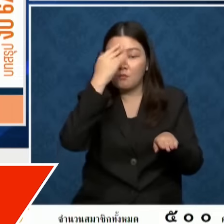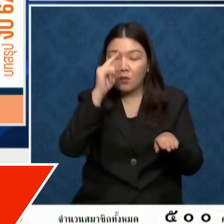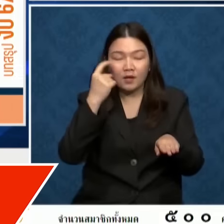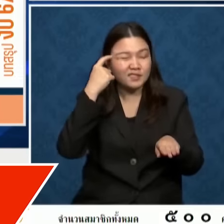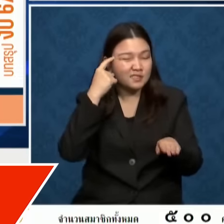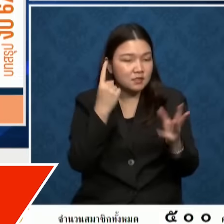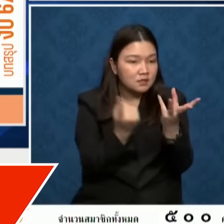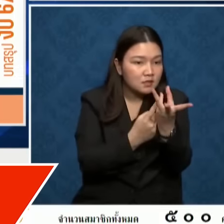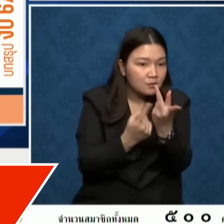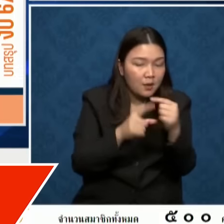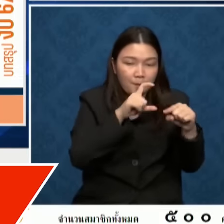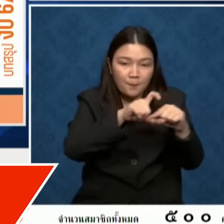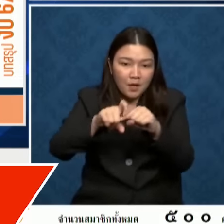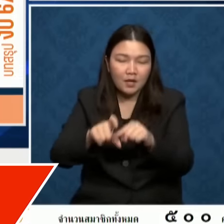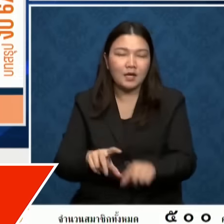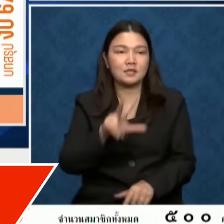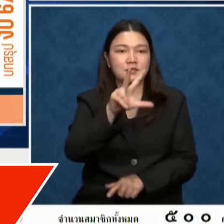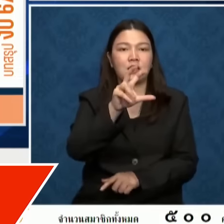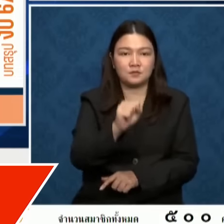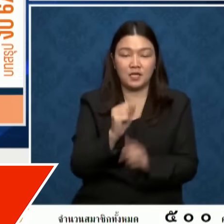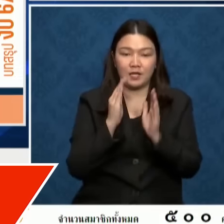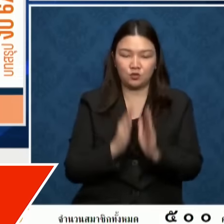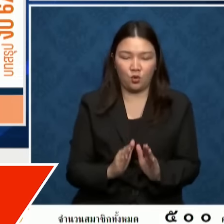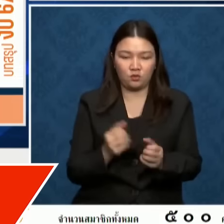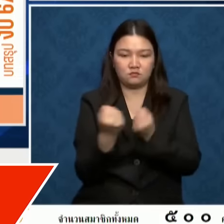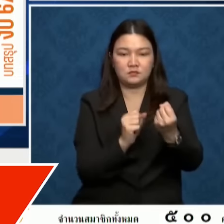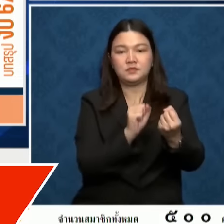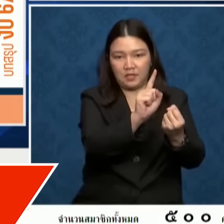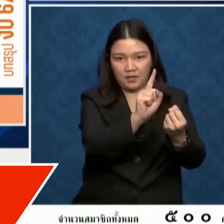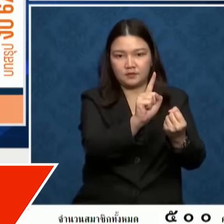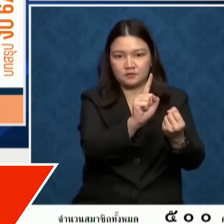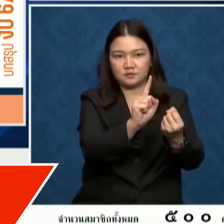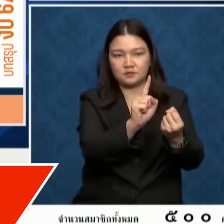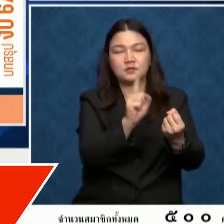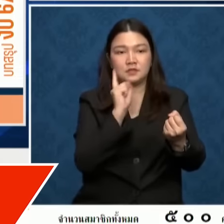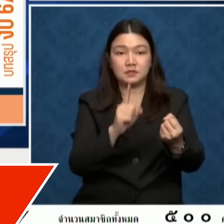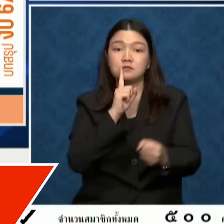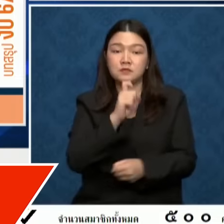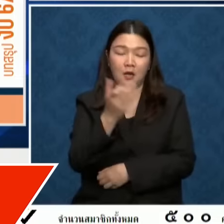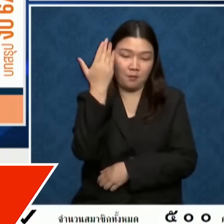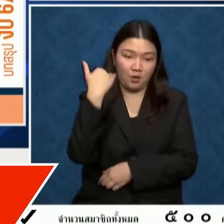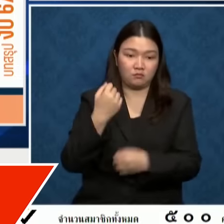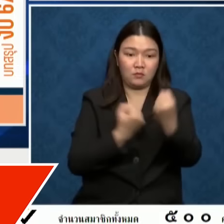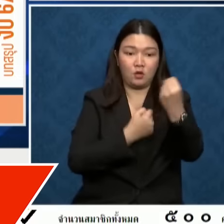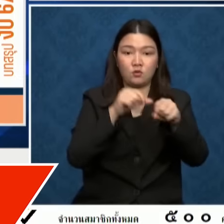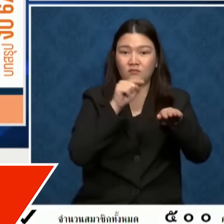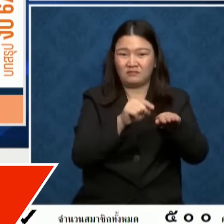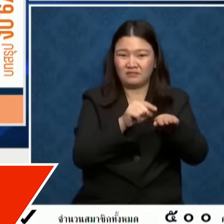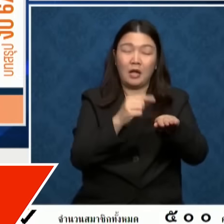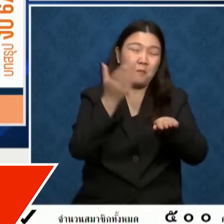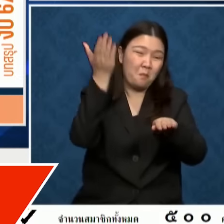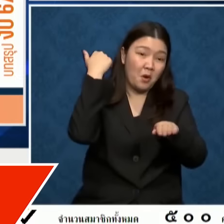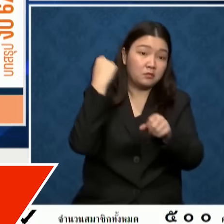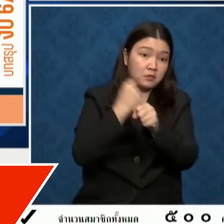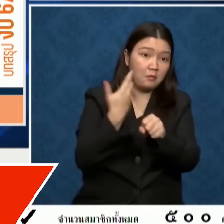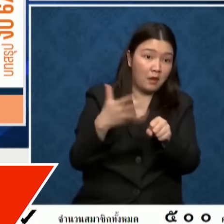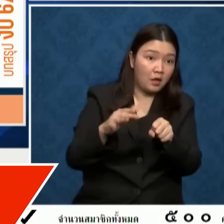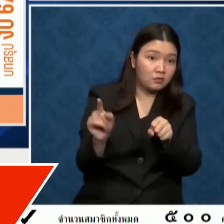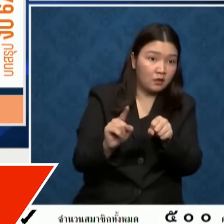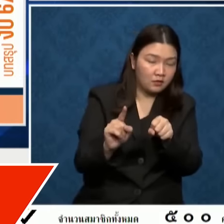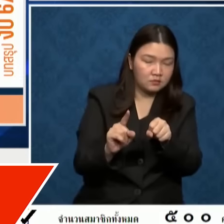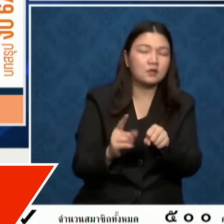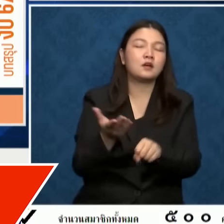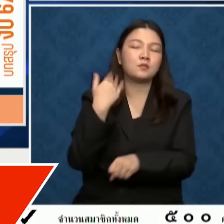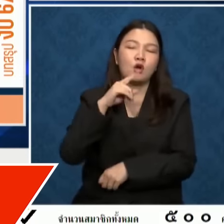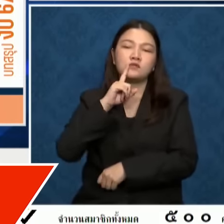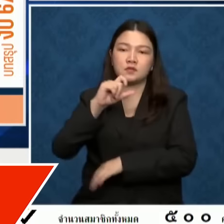ากน ก็คือ 300 แสน ones ต่อ 1 คันไม่ใช่วาเราไม่เคยมีนะครัท่านประทานลผลิตน้ดื่มผมโรสอบถามนะครั ผอนวยการ